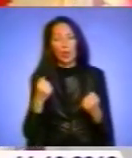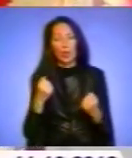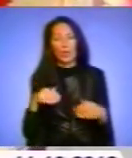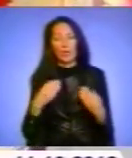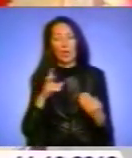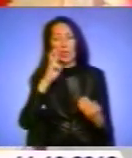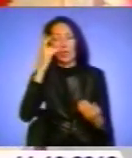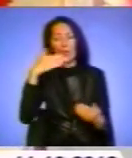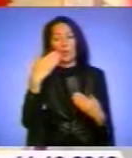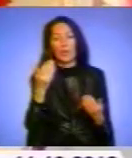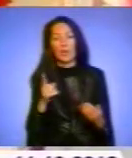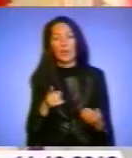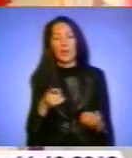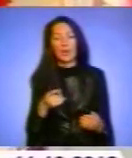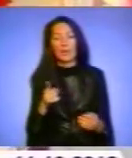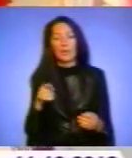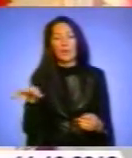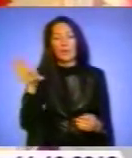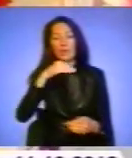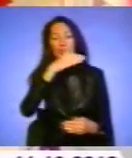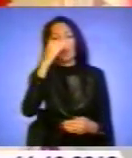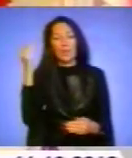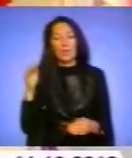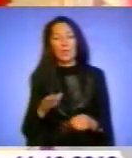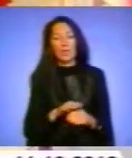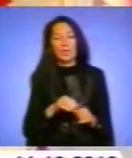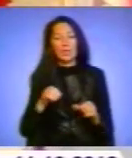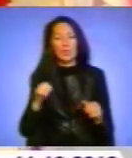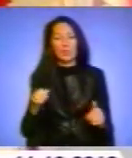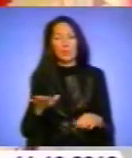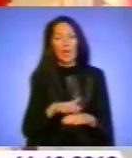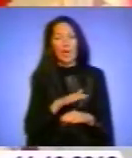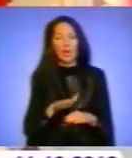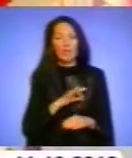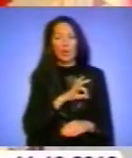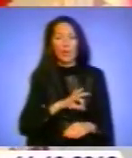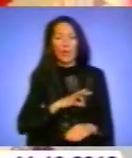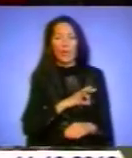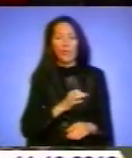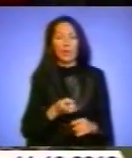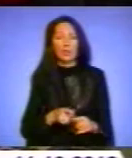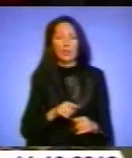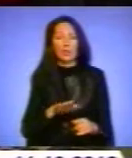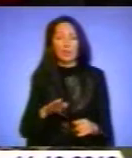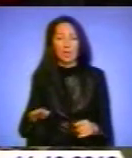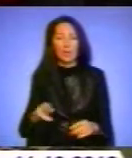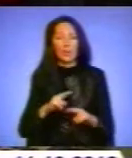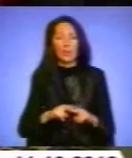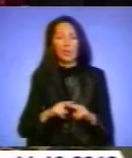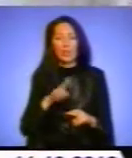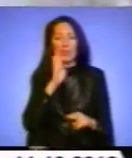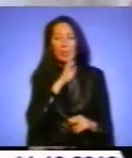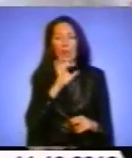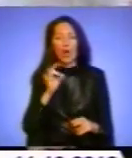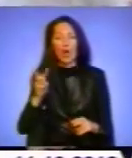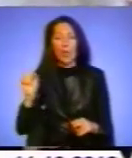вам дійсно тих всіх небесних і земних ласк у вихованні оцих діточок. Хрещена мама Романа – сільський